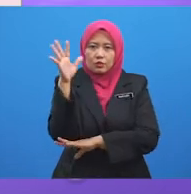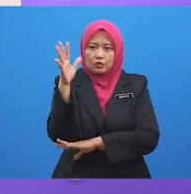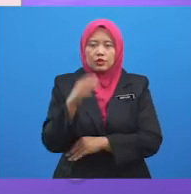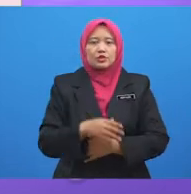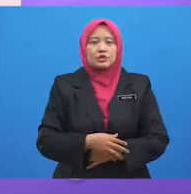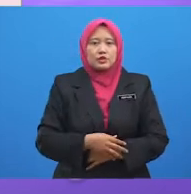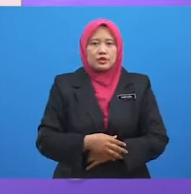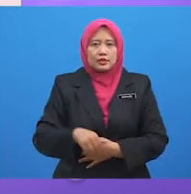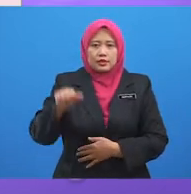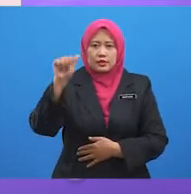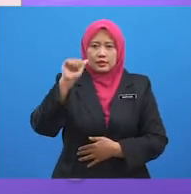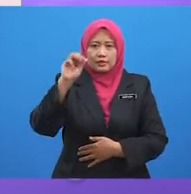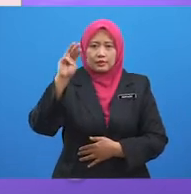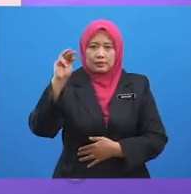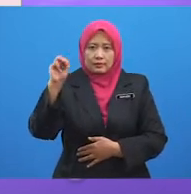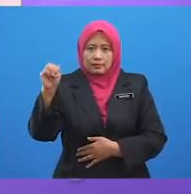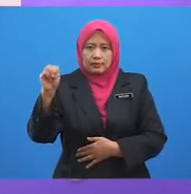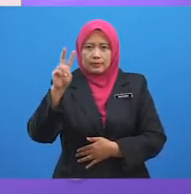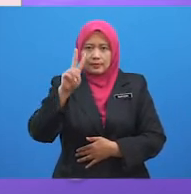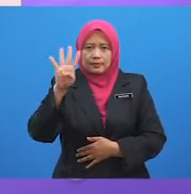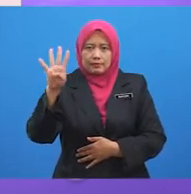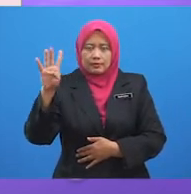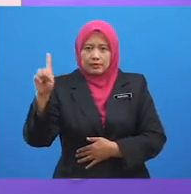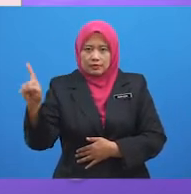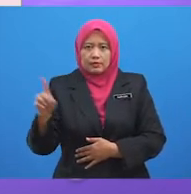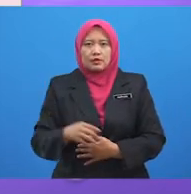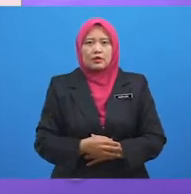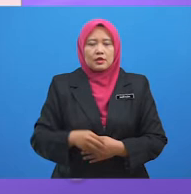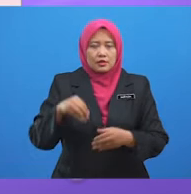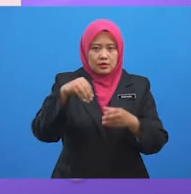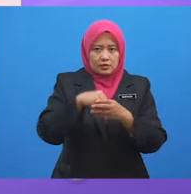Americium 241